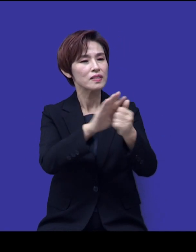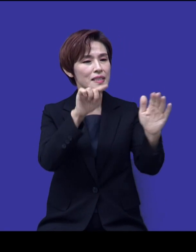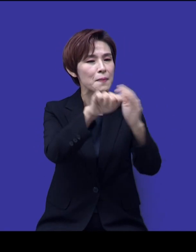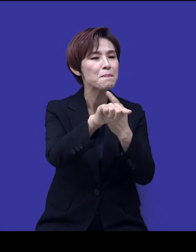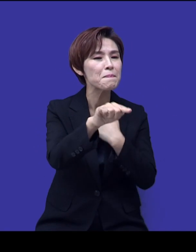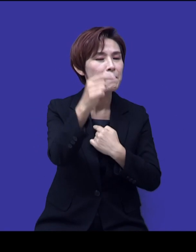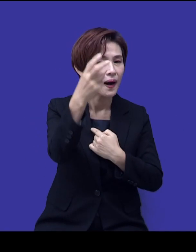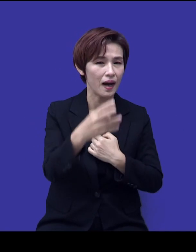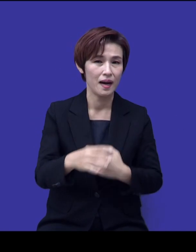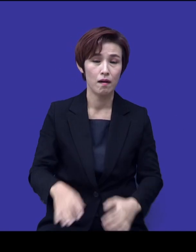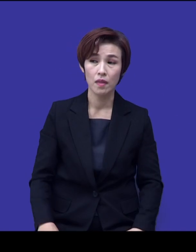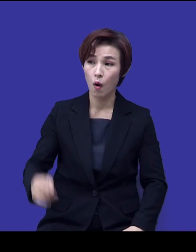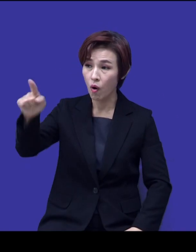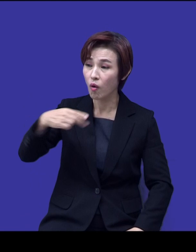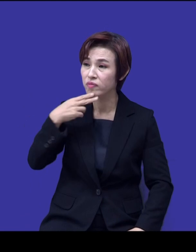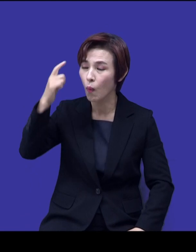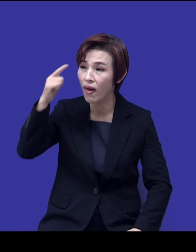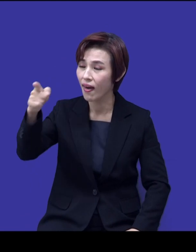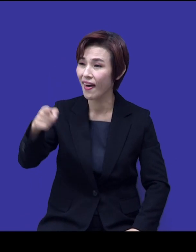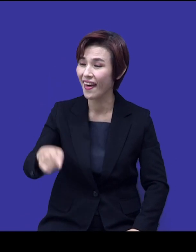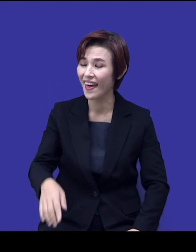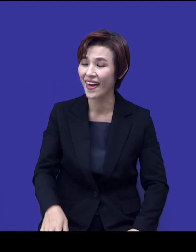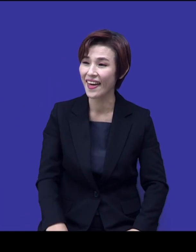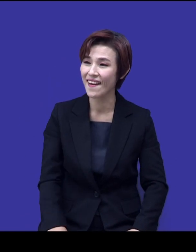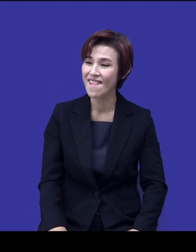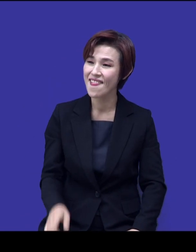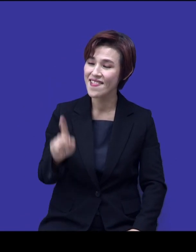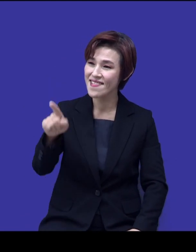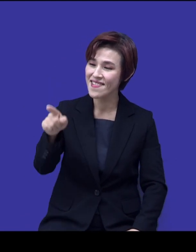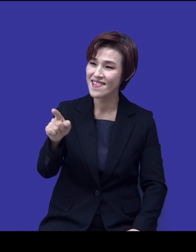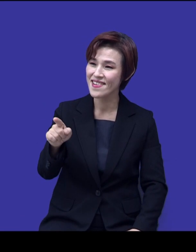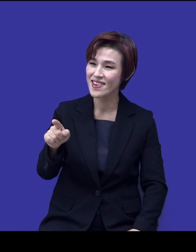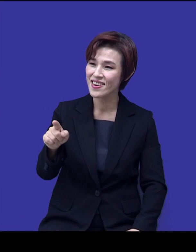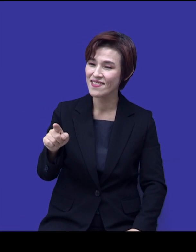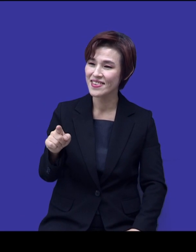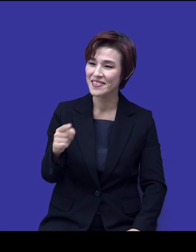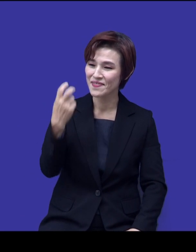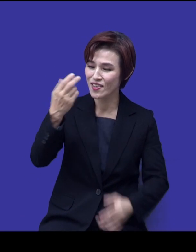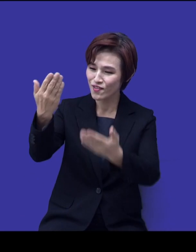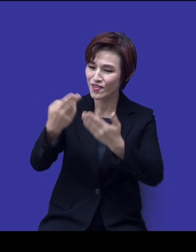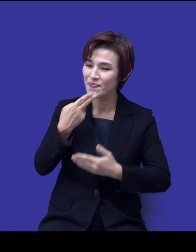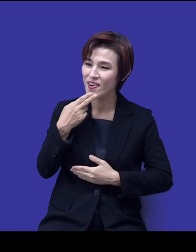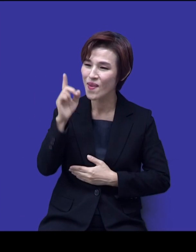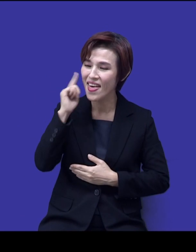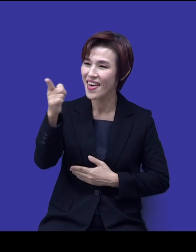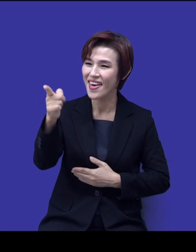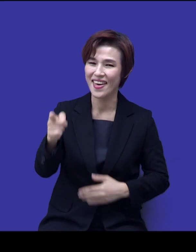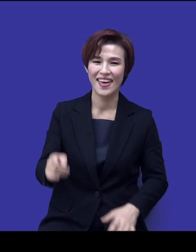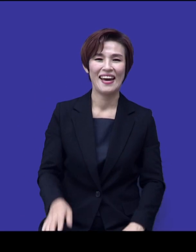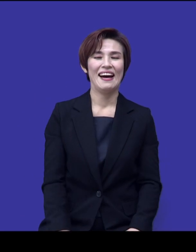그때 감독님 몰랐고 저기 친구고 그래서 완전히 프로 불참더네. 예, 제가 올 때 사과하세요. 예. 아, 제가 아 그러네요. 제가 예.